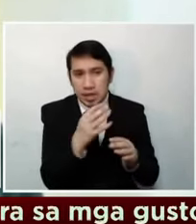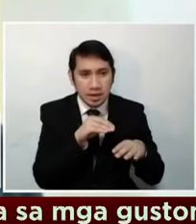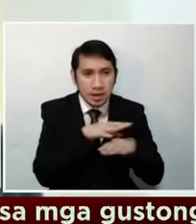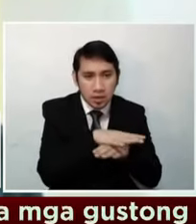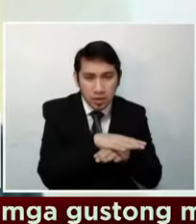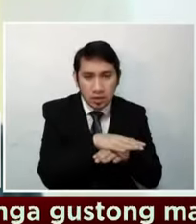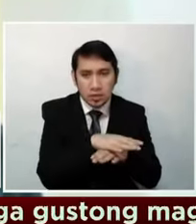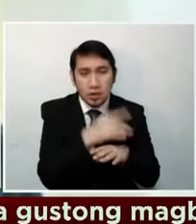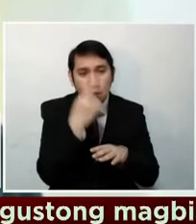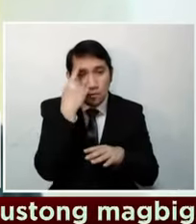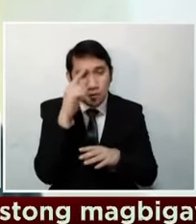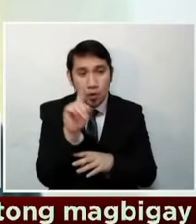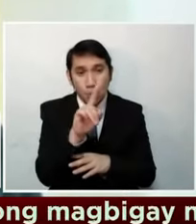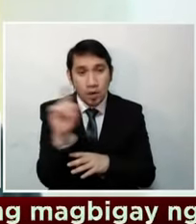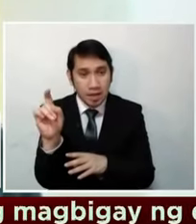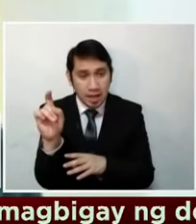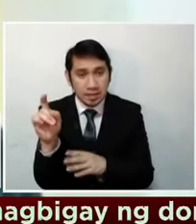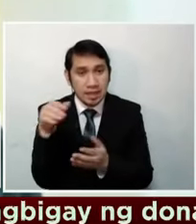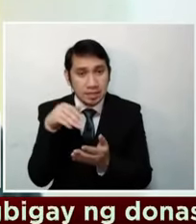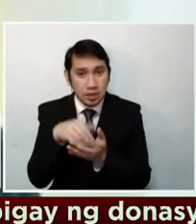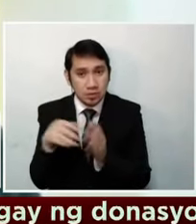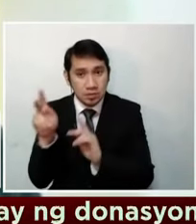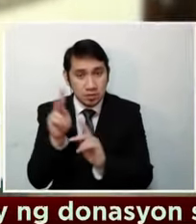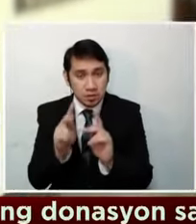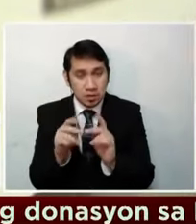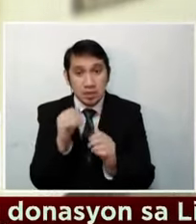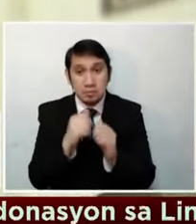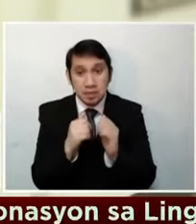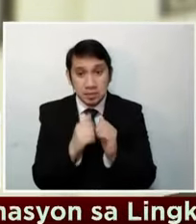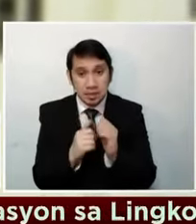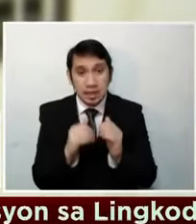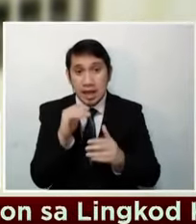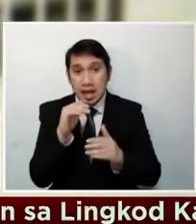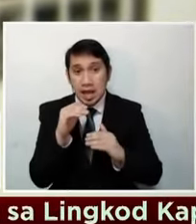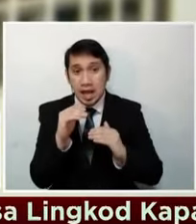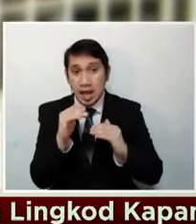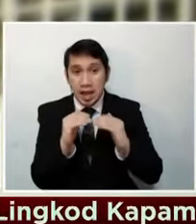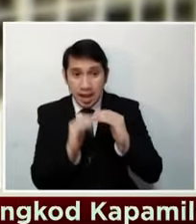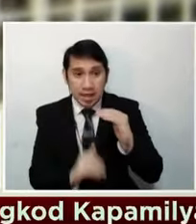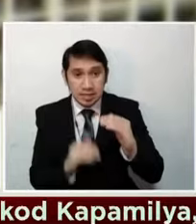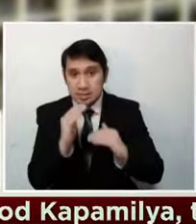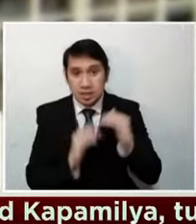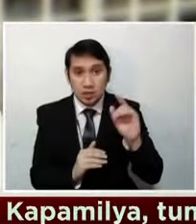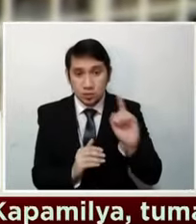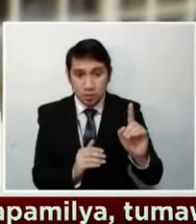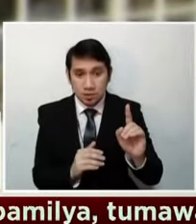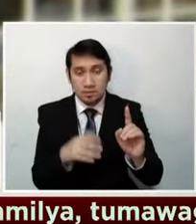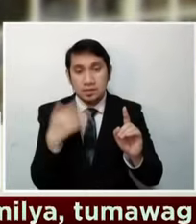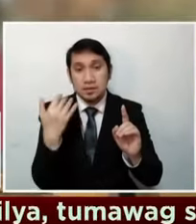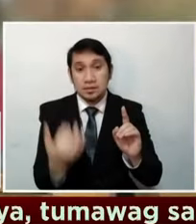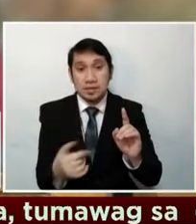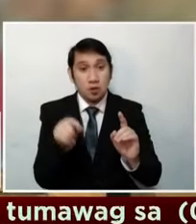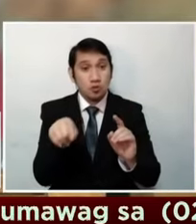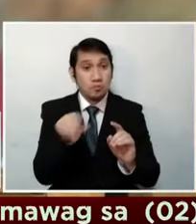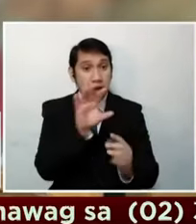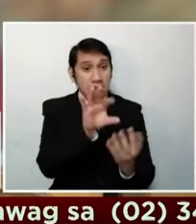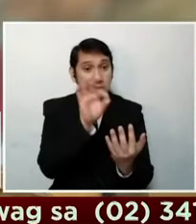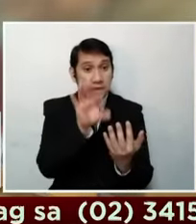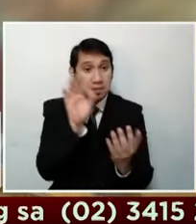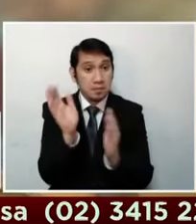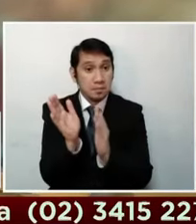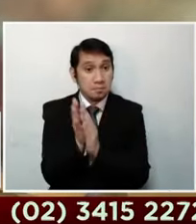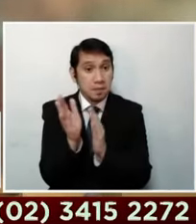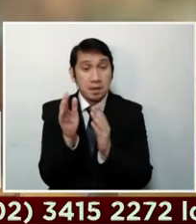per 100,000 population, must be less than 1. Mula sa mahigit 600 nominees ng public schools, 100